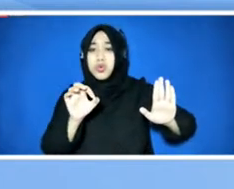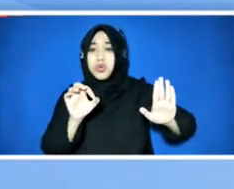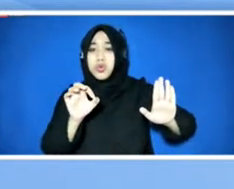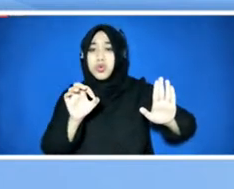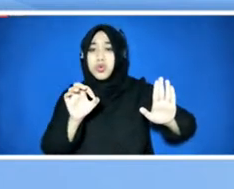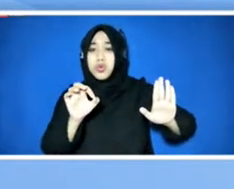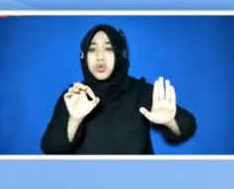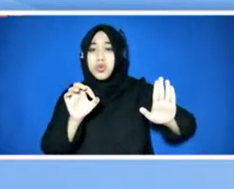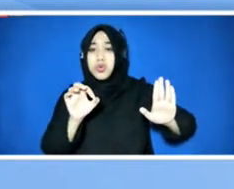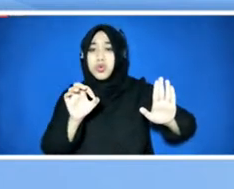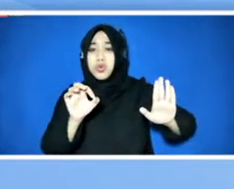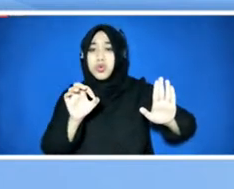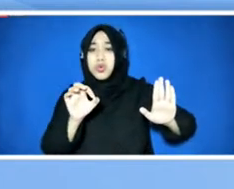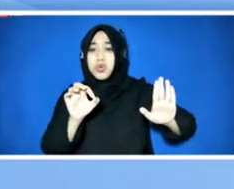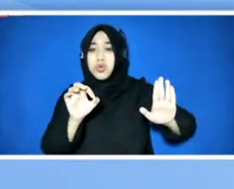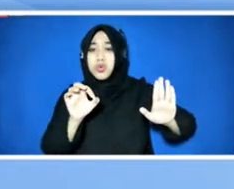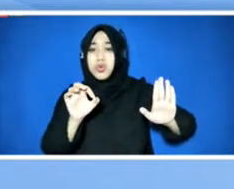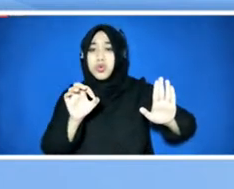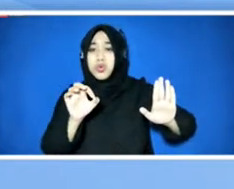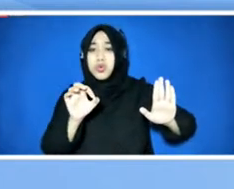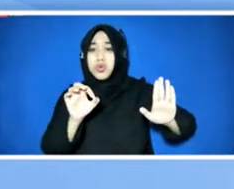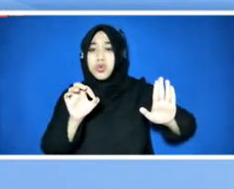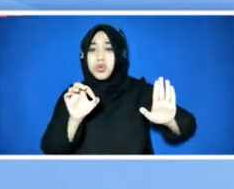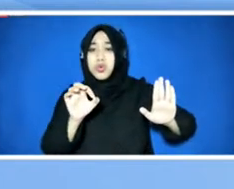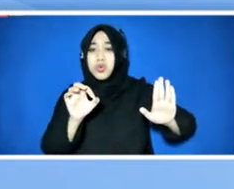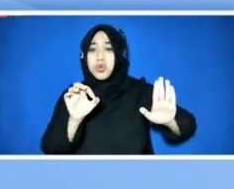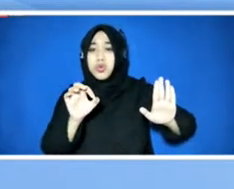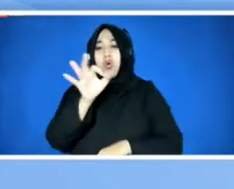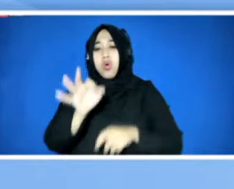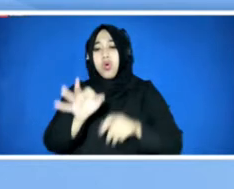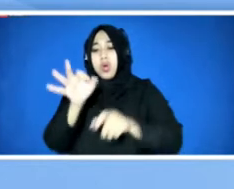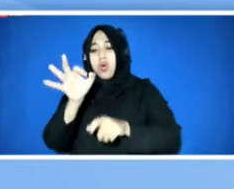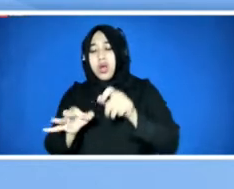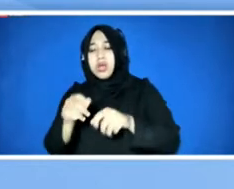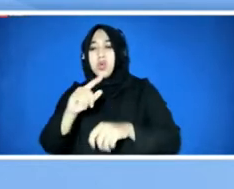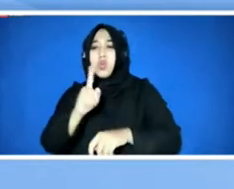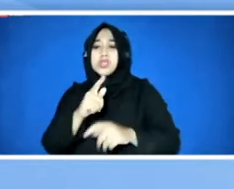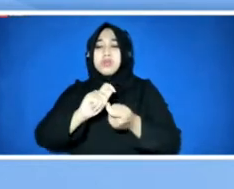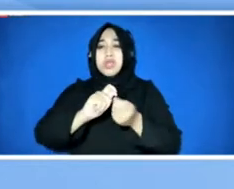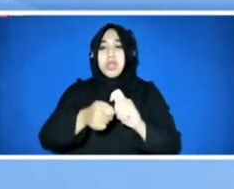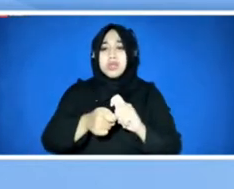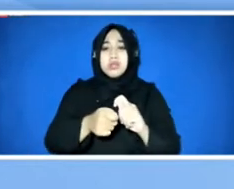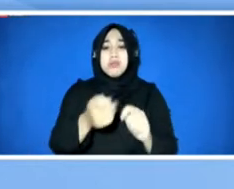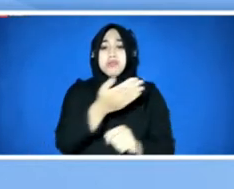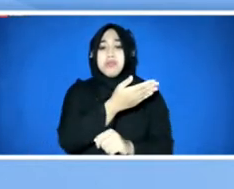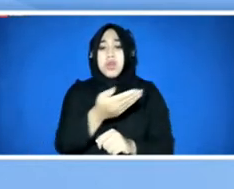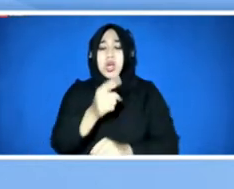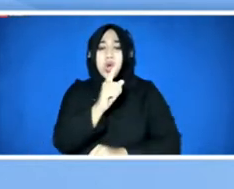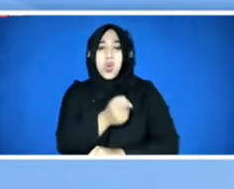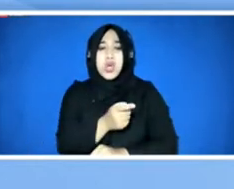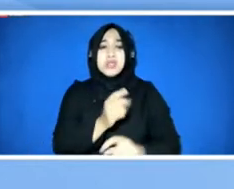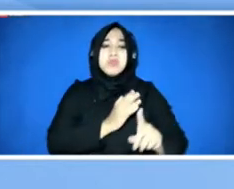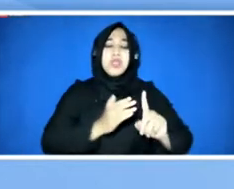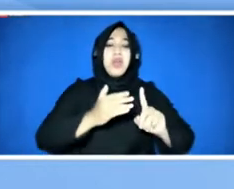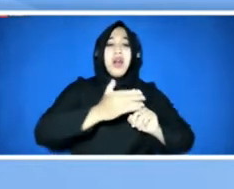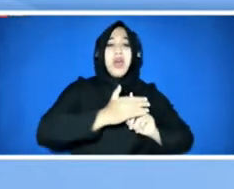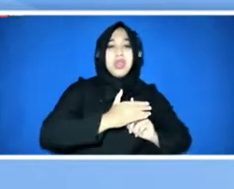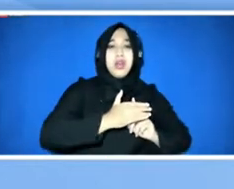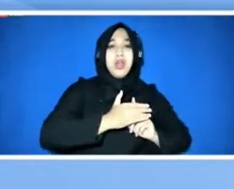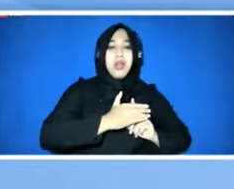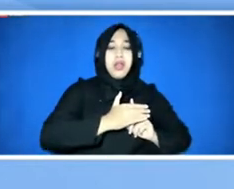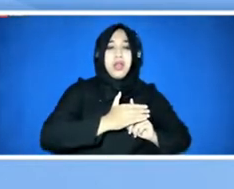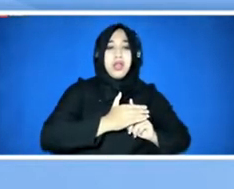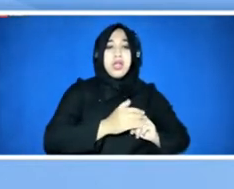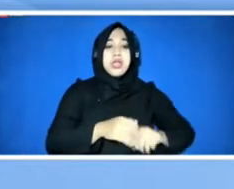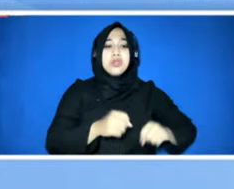datangi, kemudian 75.000 orang yang harus dites, ya, dan kemungkinan dan mereka semua harus dikarantina selama